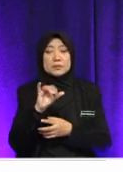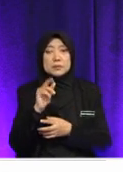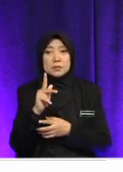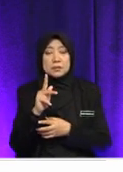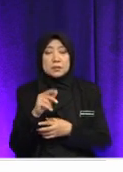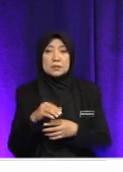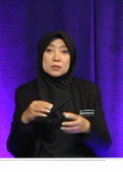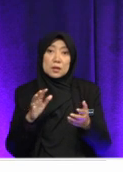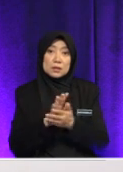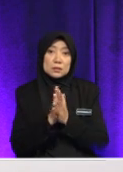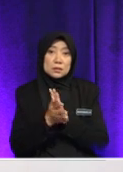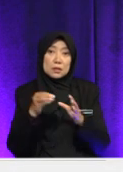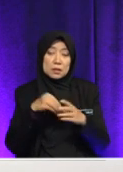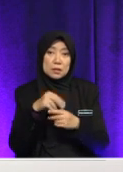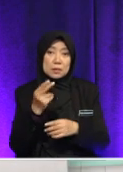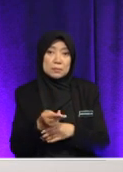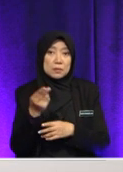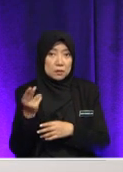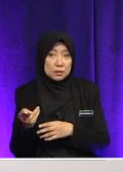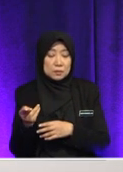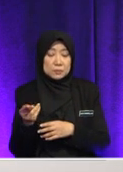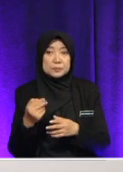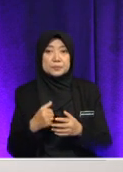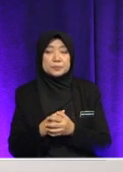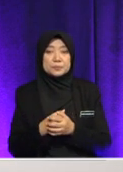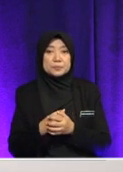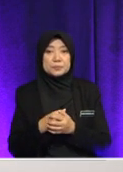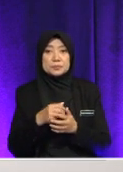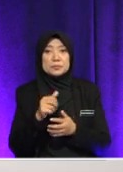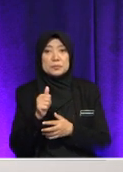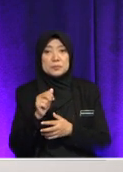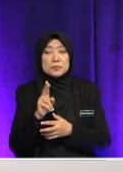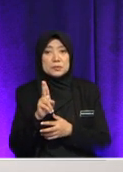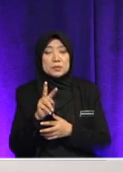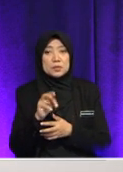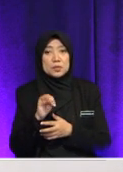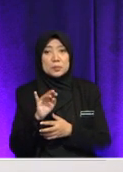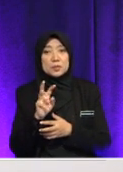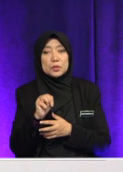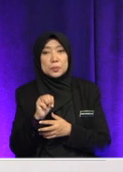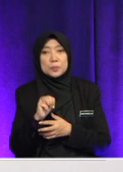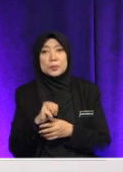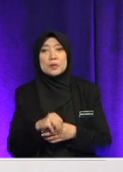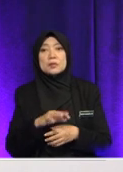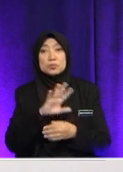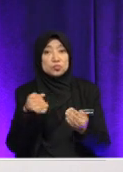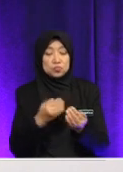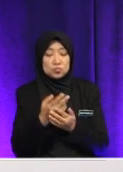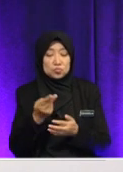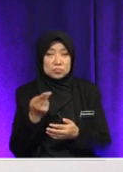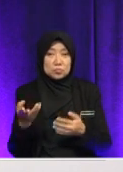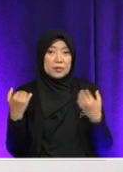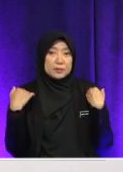komposisi tambahan dia adalah boron oksida dan aluminium oksida Sumatera enggak depan meja tadi